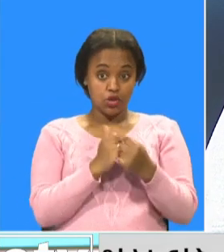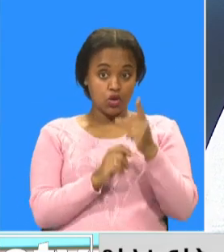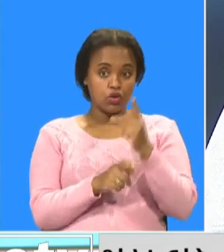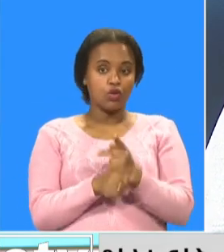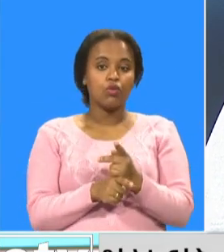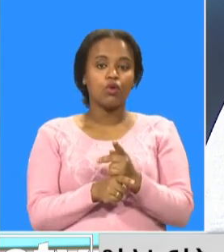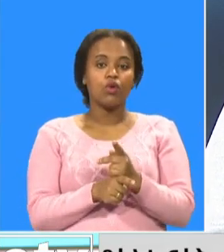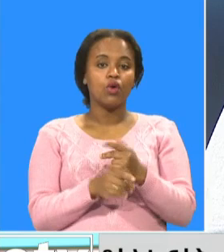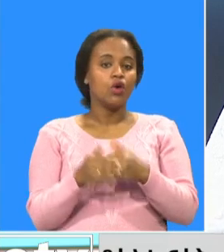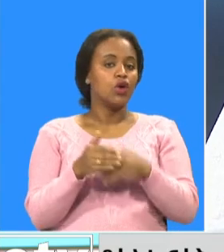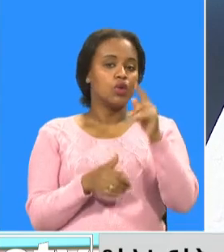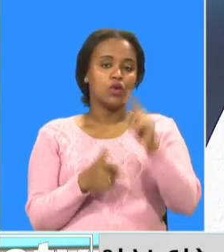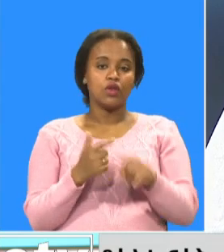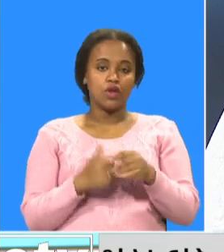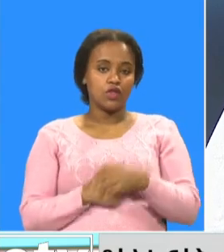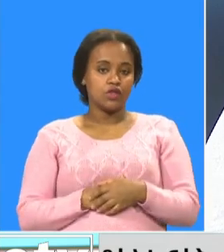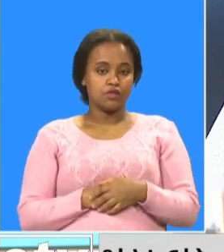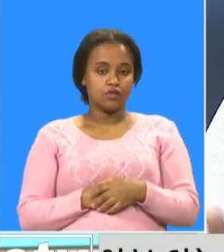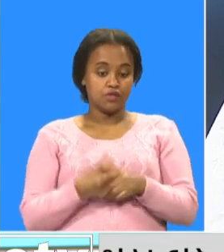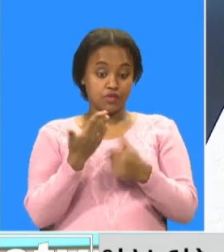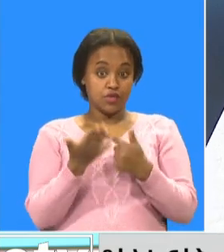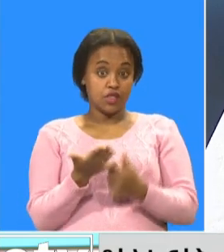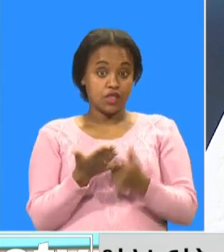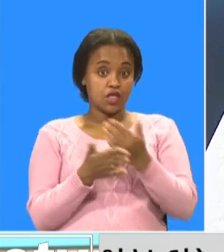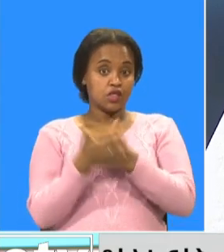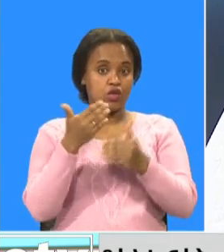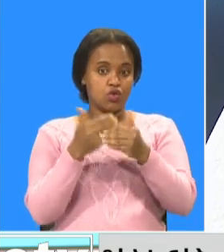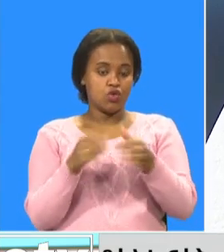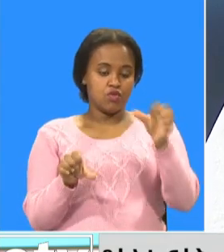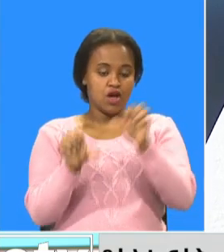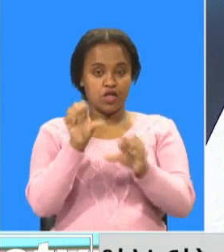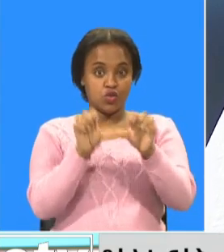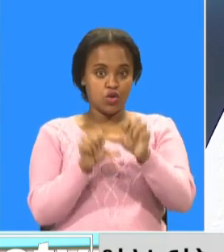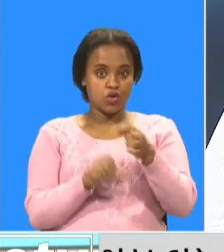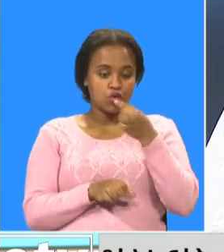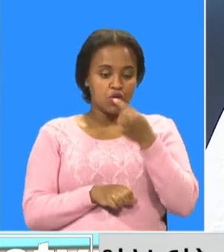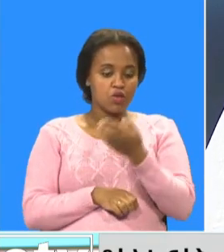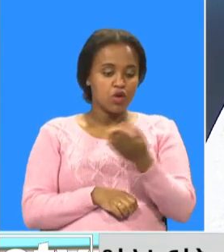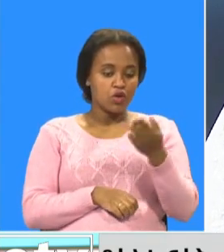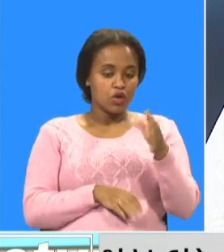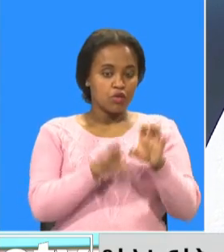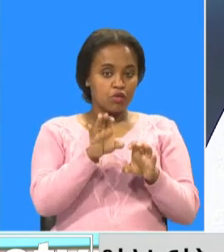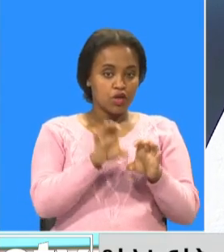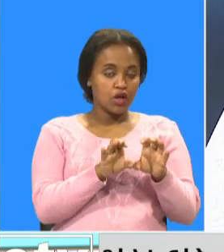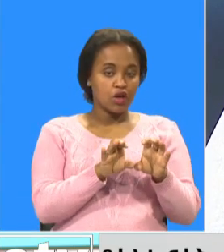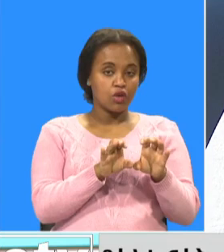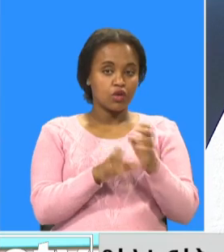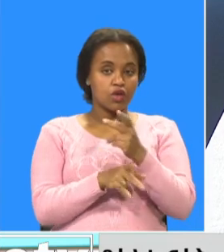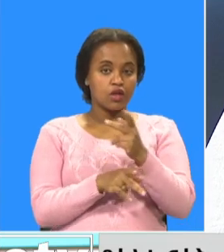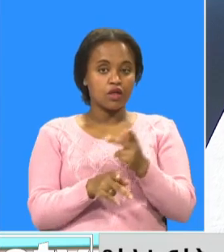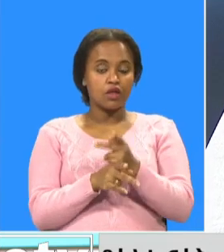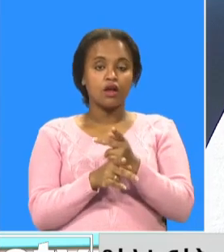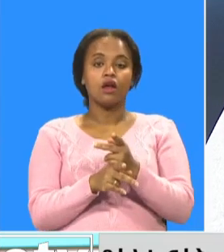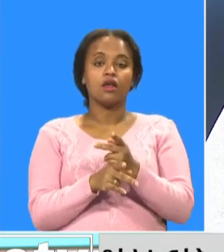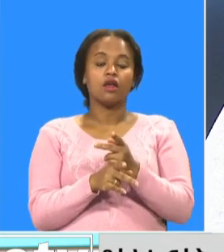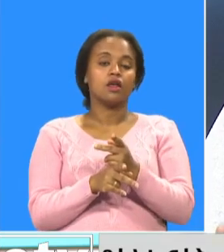ጠብቆ ሊወጣ አይችልም። ስለዚህ የሁሉም አስተዋጽኦ የሚባሉትን ነገሮች የሚደረጉትን የጥንቃቄ